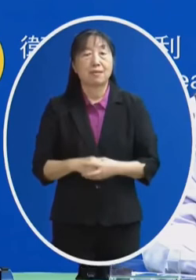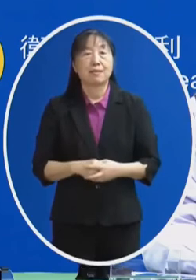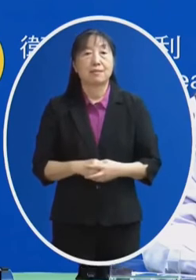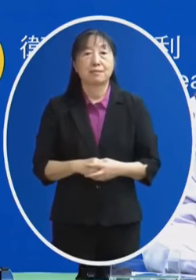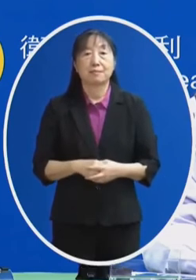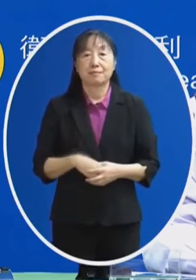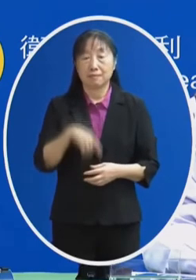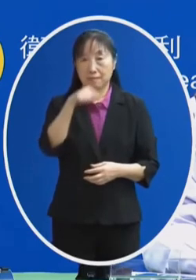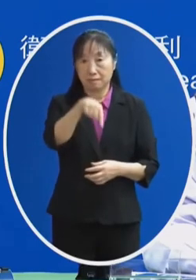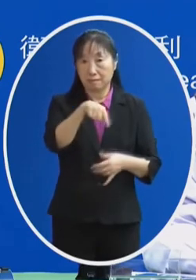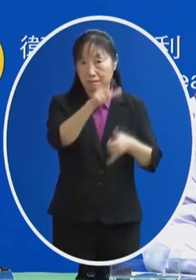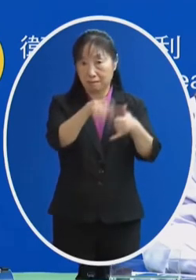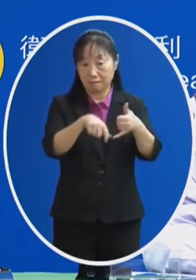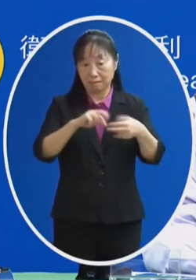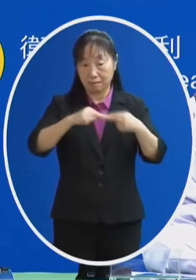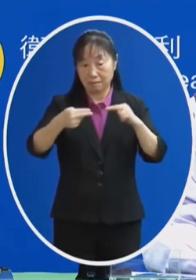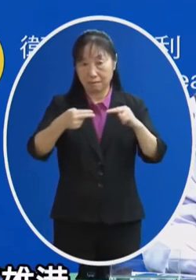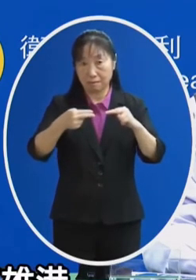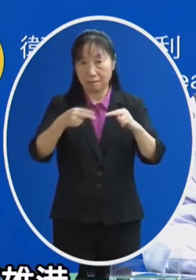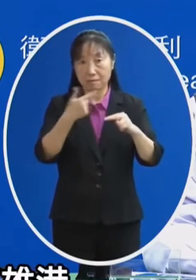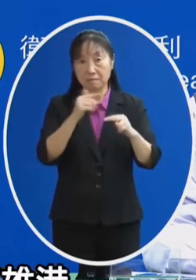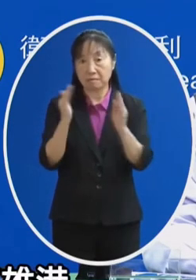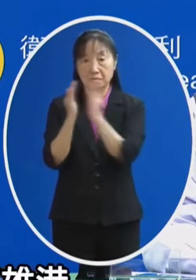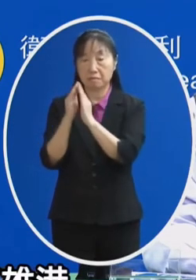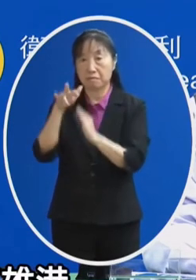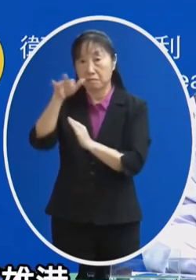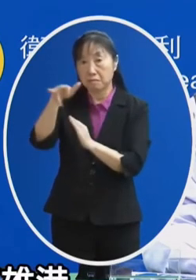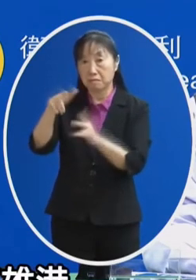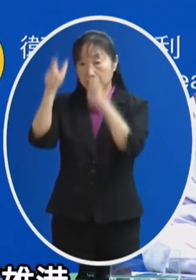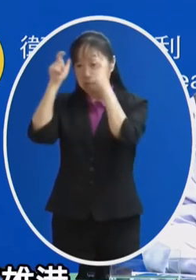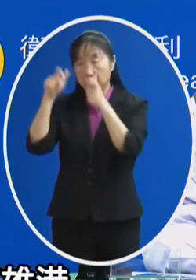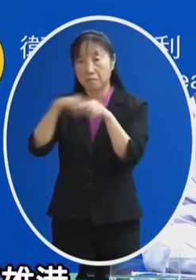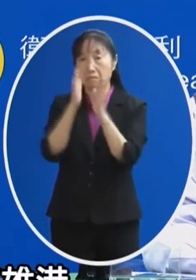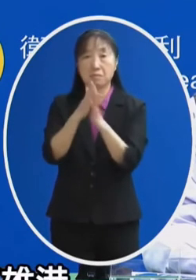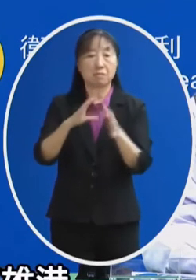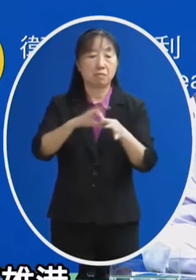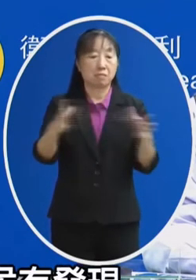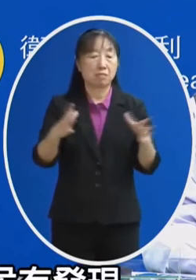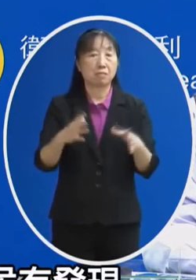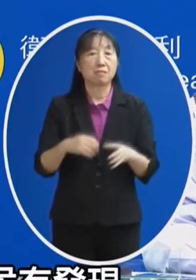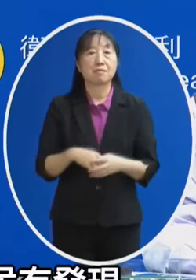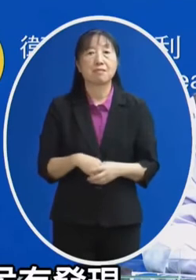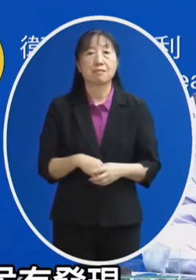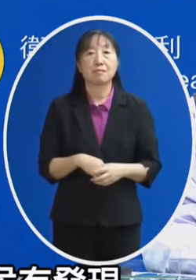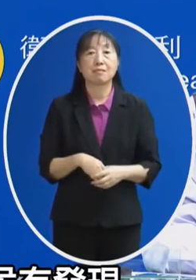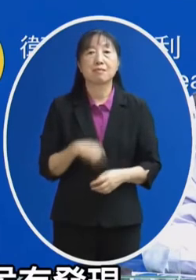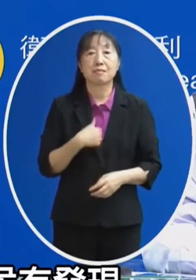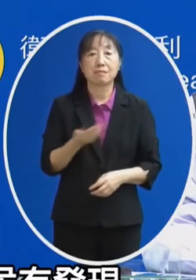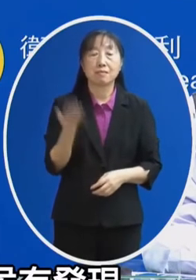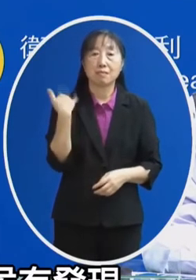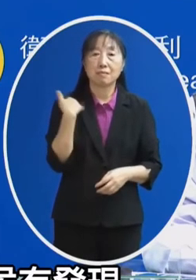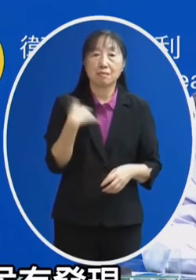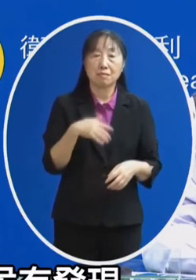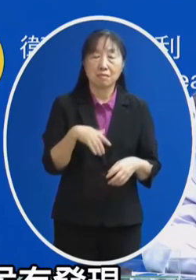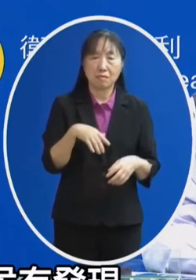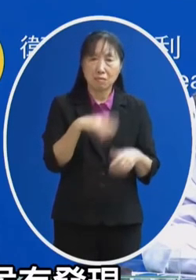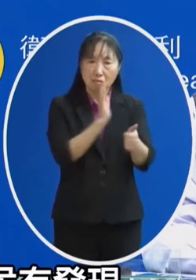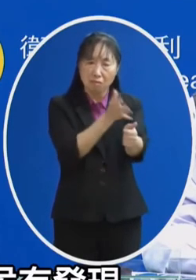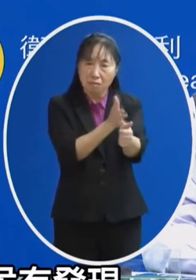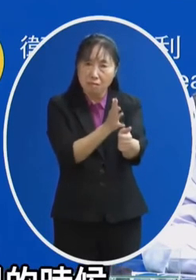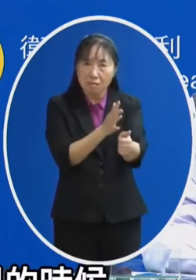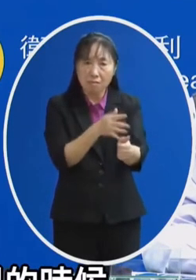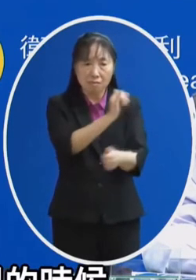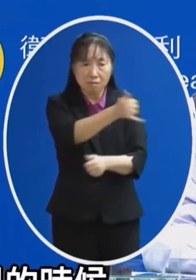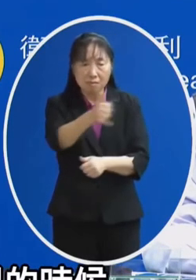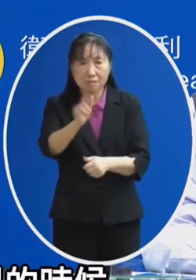目前来讲这个序列。并不属于桃机，也不属于高雄港哈。虽然说先前我们这个疫调的时候有发现说，它